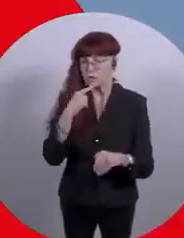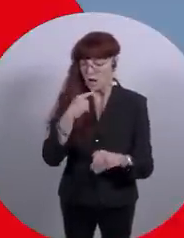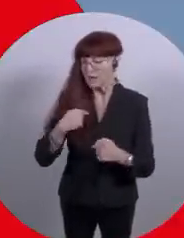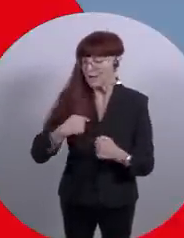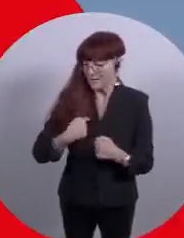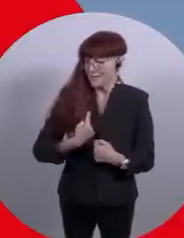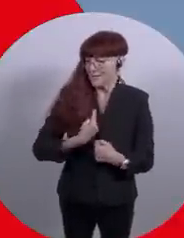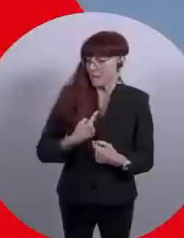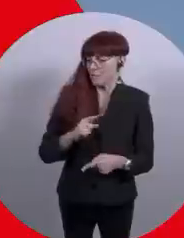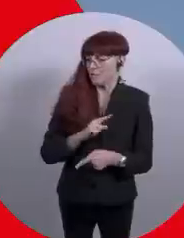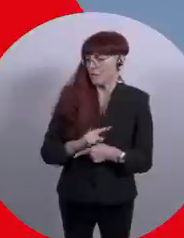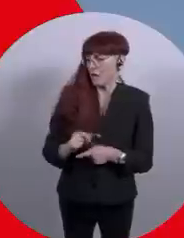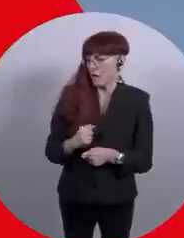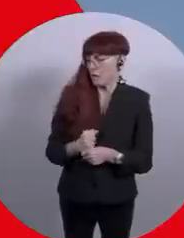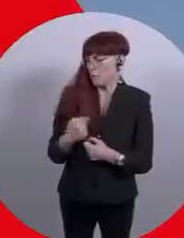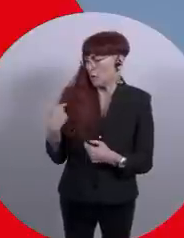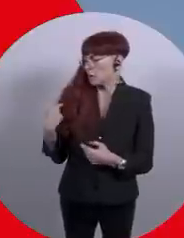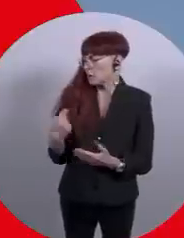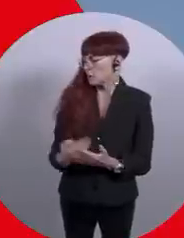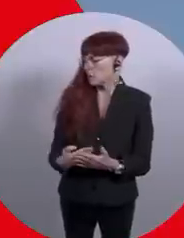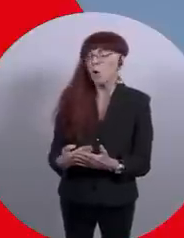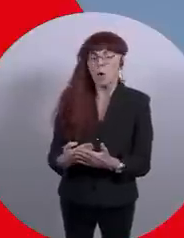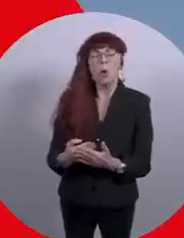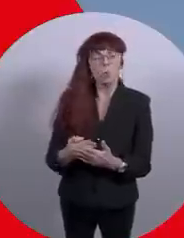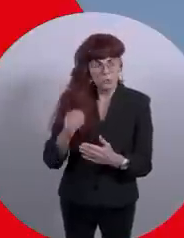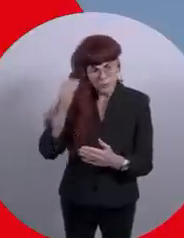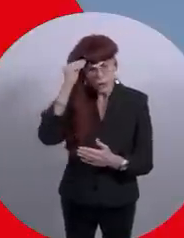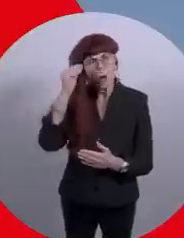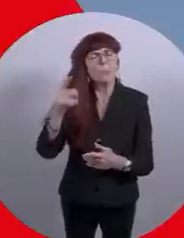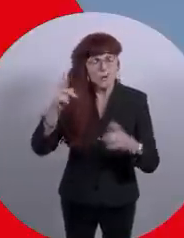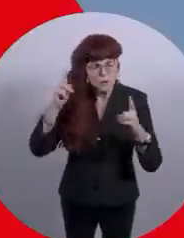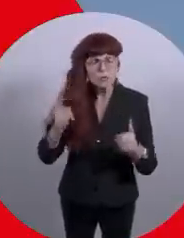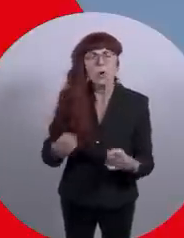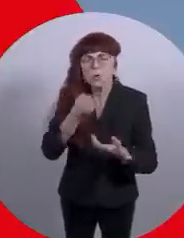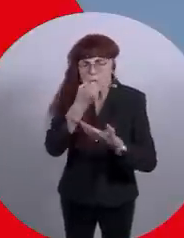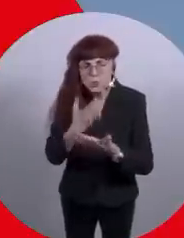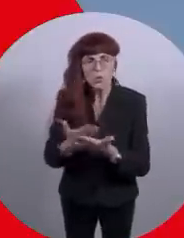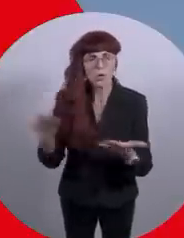und ich finde es steht uns gut an diese Fehler auch zuzugeben